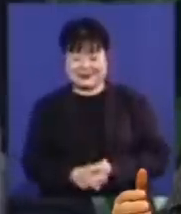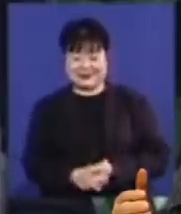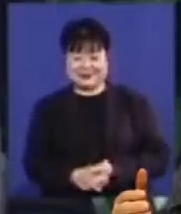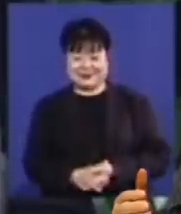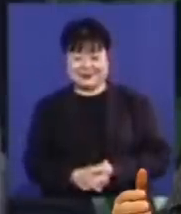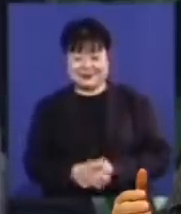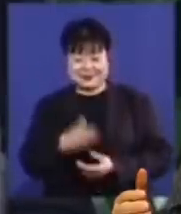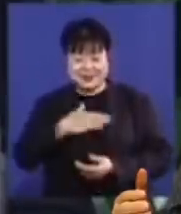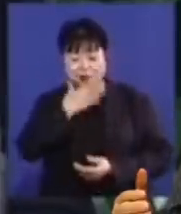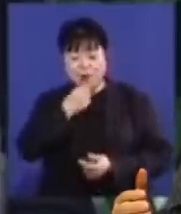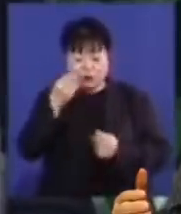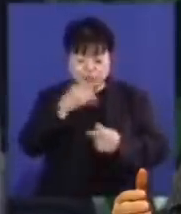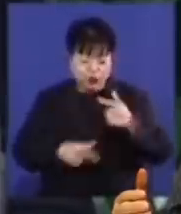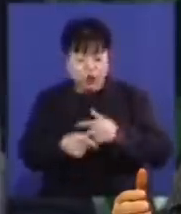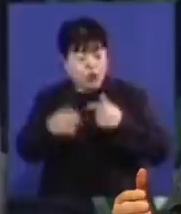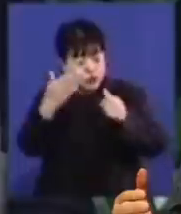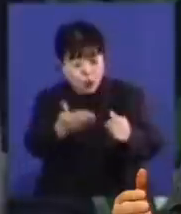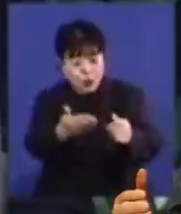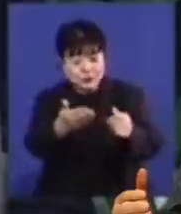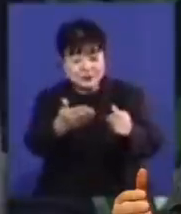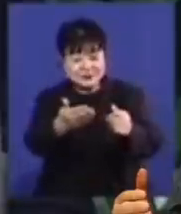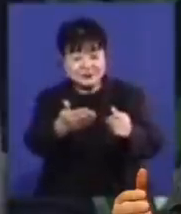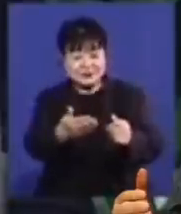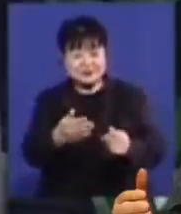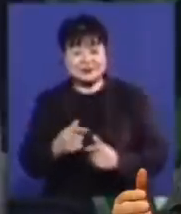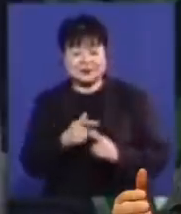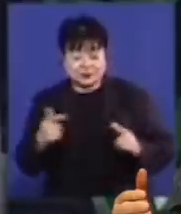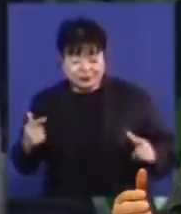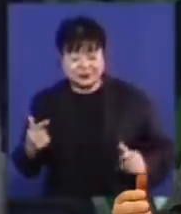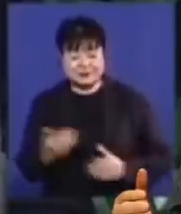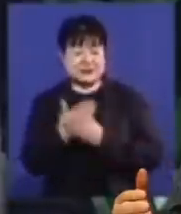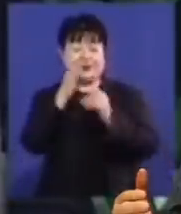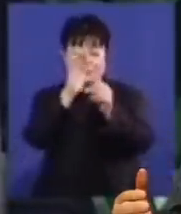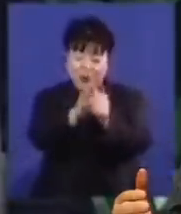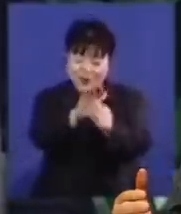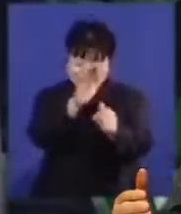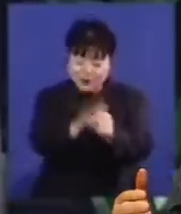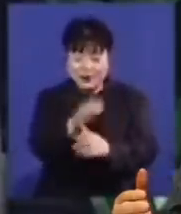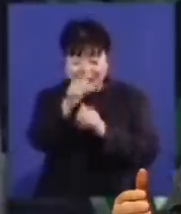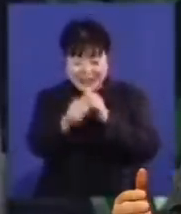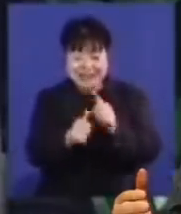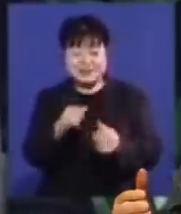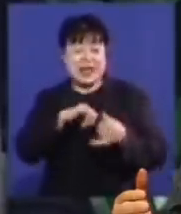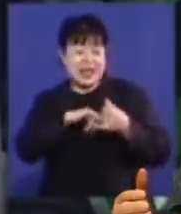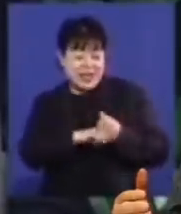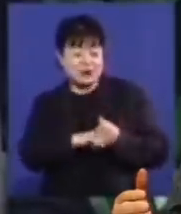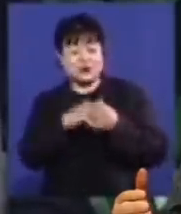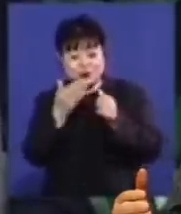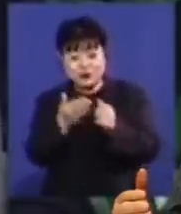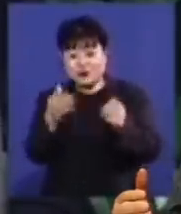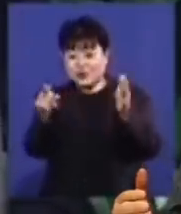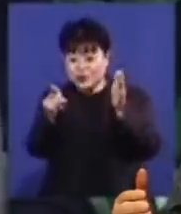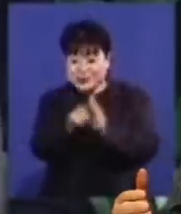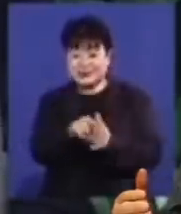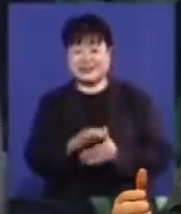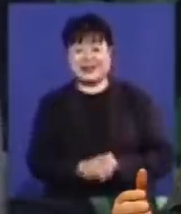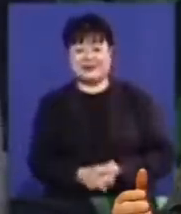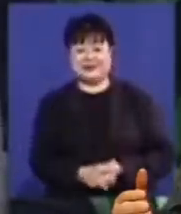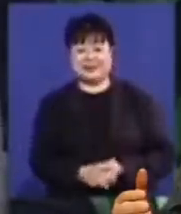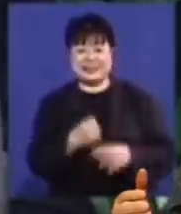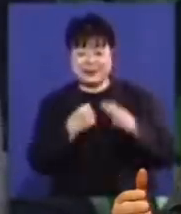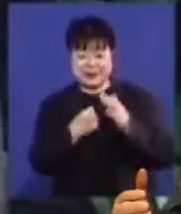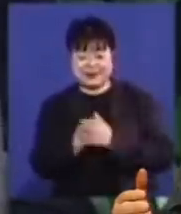내가 네게 복주고 복주며 너를 번창케 하고 번창케 하겠다는 하나님의 약속을 주신 것입니다.